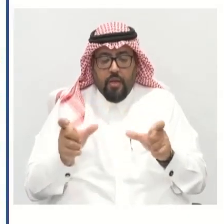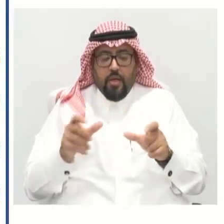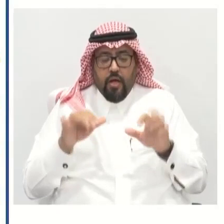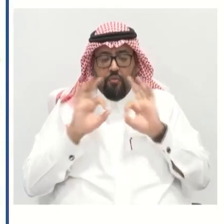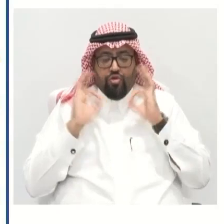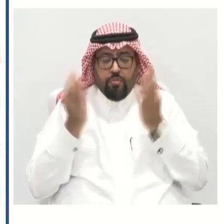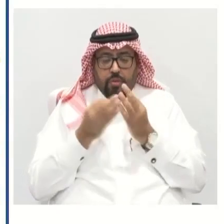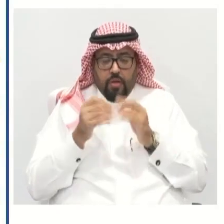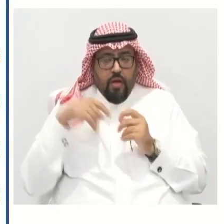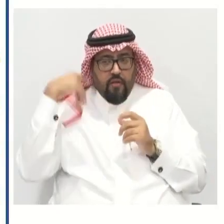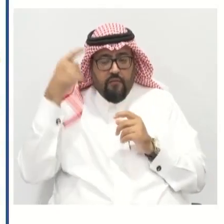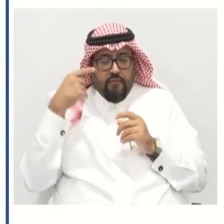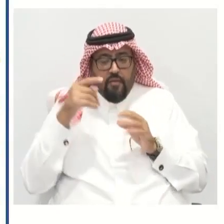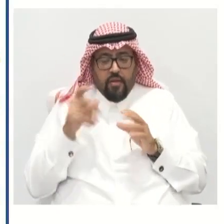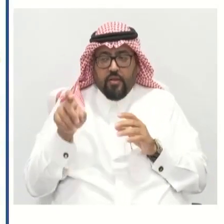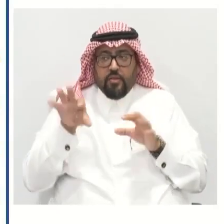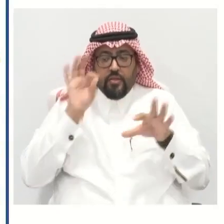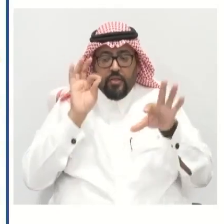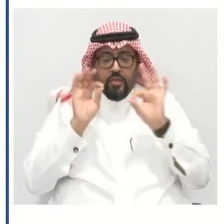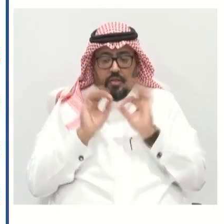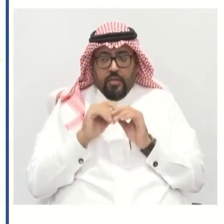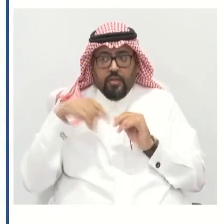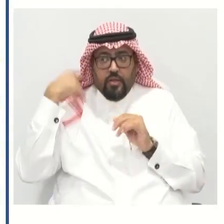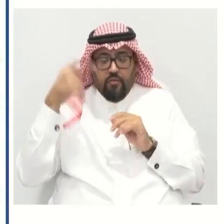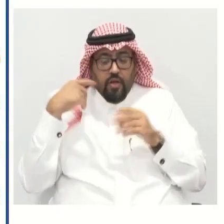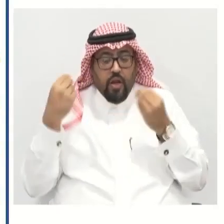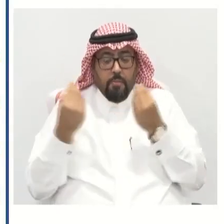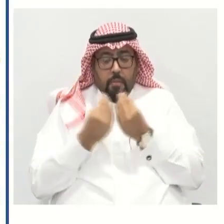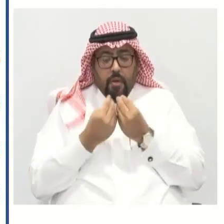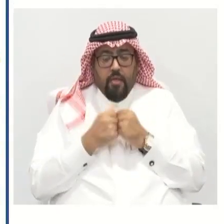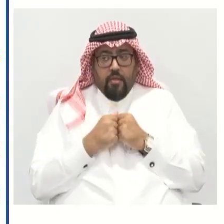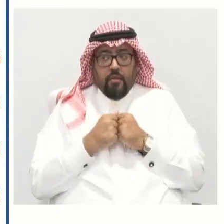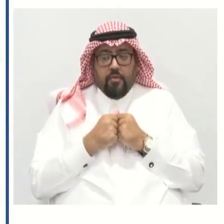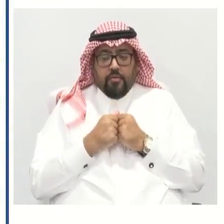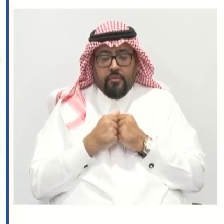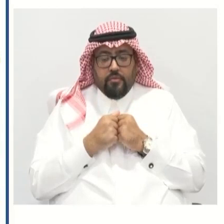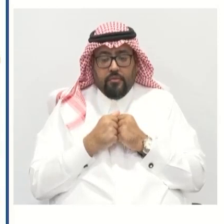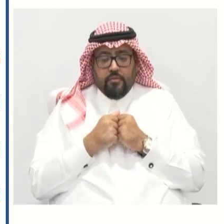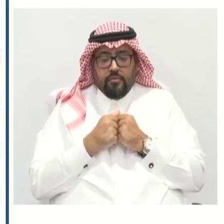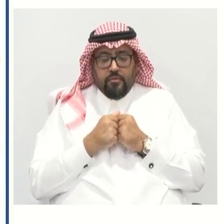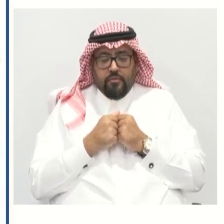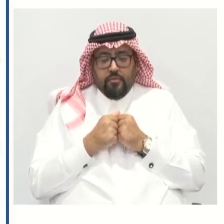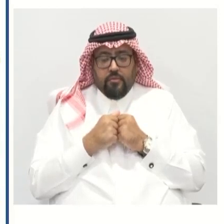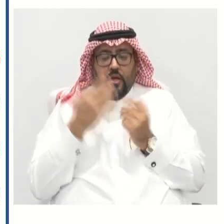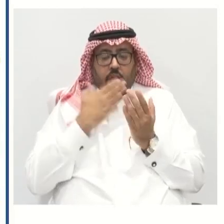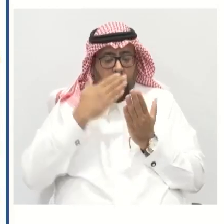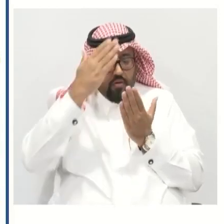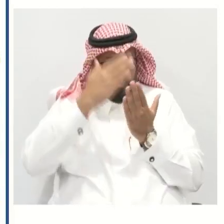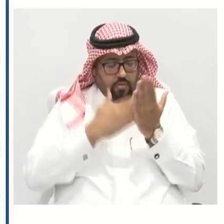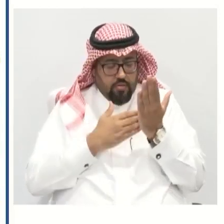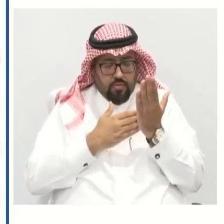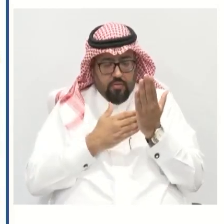الاجتماعيه نفكر ونستنتج نفكر سويا نعم احسنتم نقرا